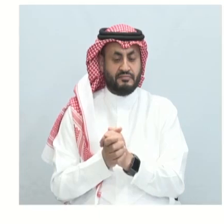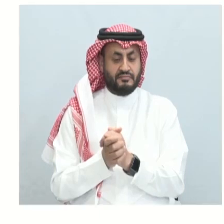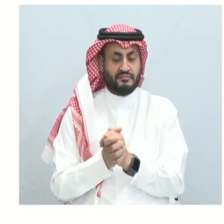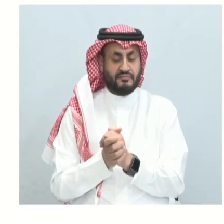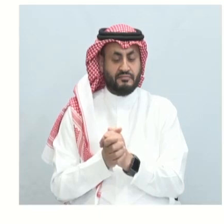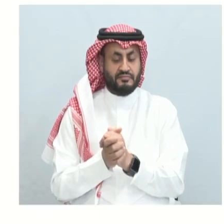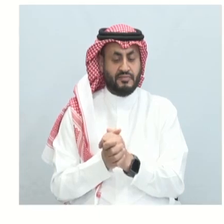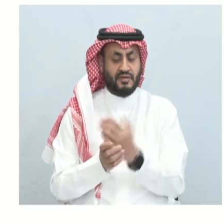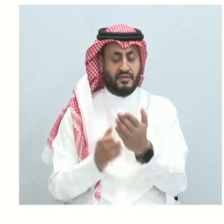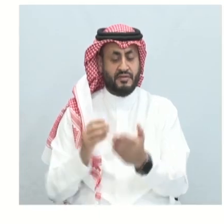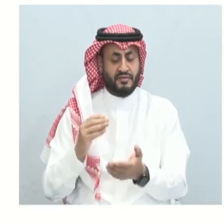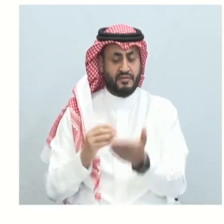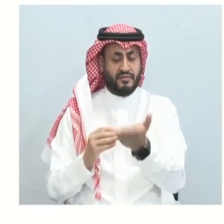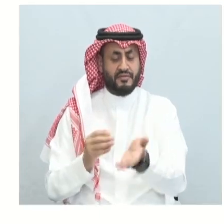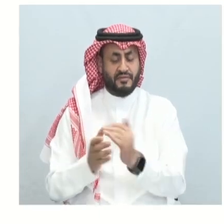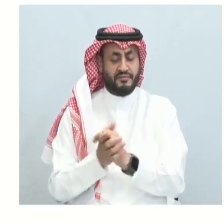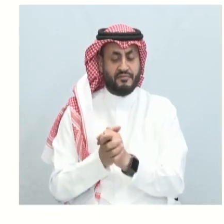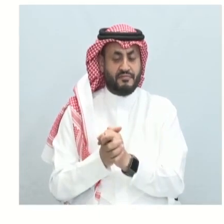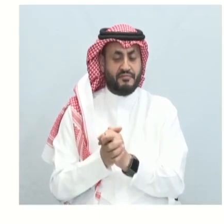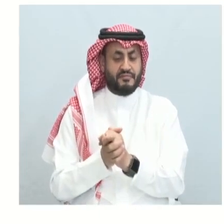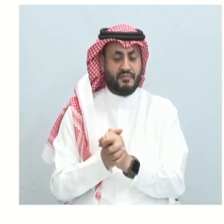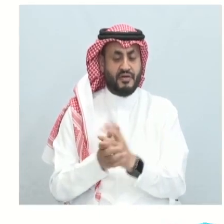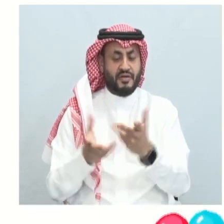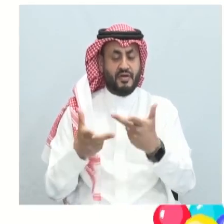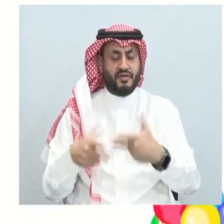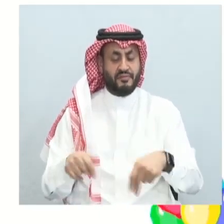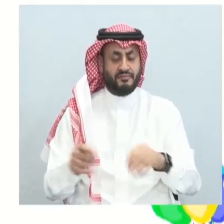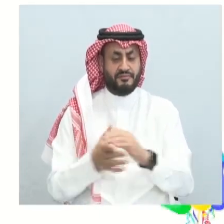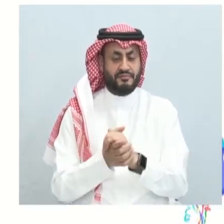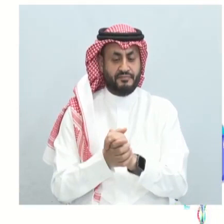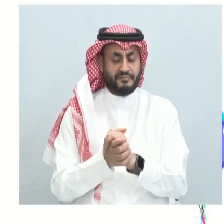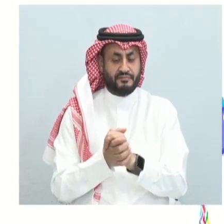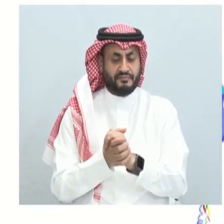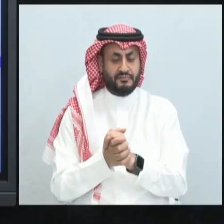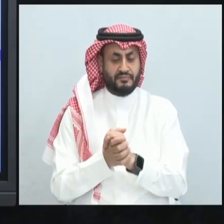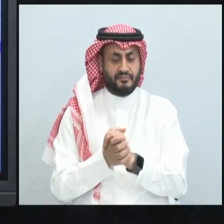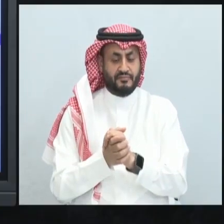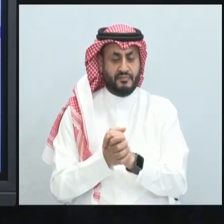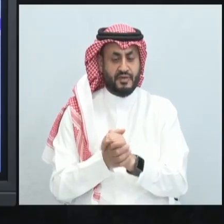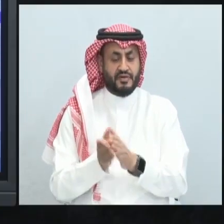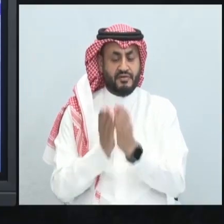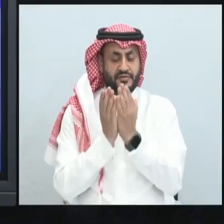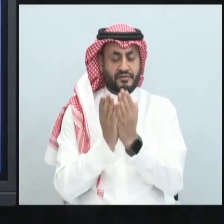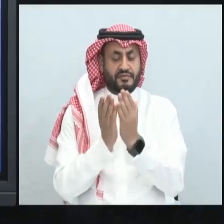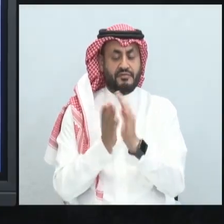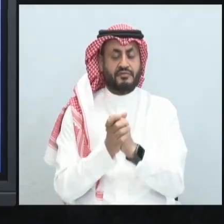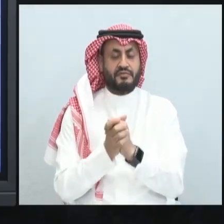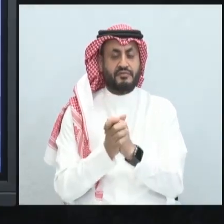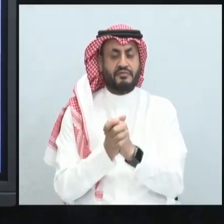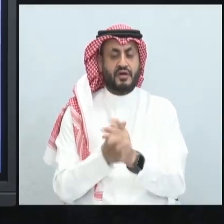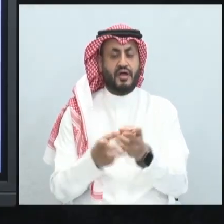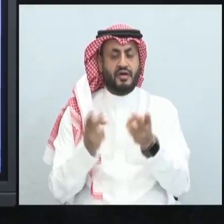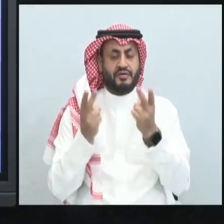فاذا اريد منك ان تجيب على هذه الاسئله وبذلك نكون انتهينا من درسنا في هذا اليوم نسال الله عز وجل بمنه